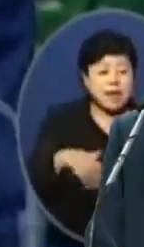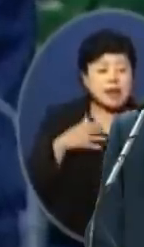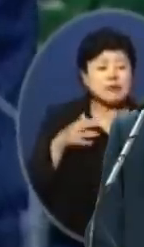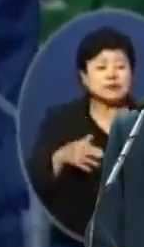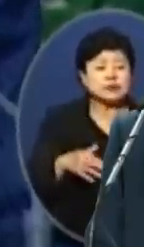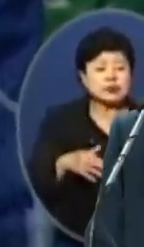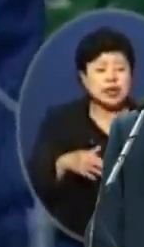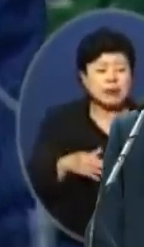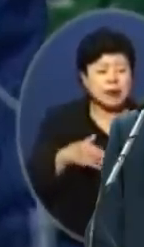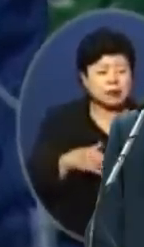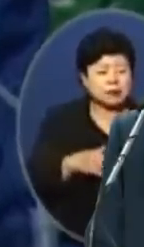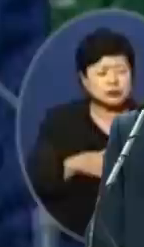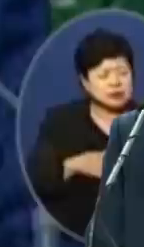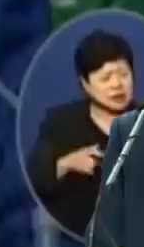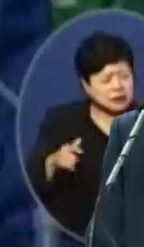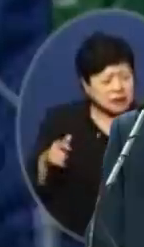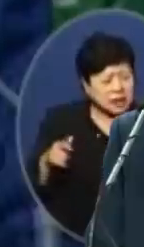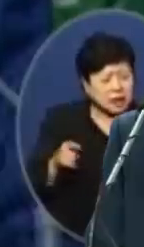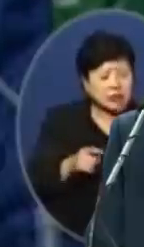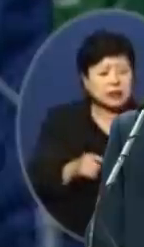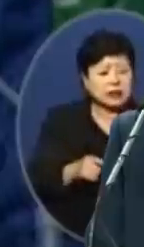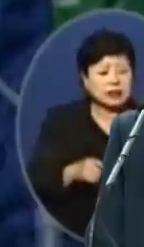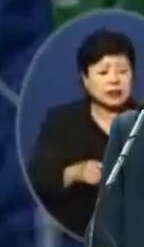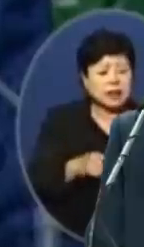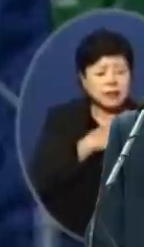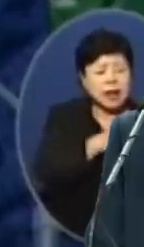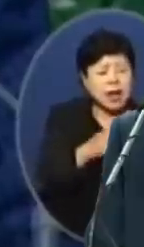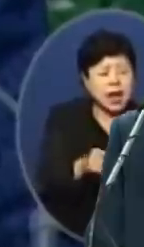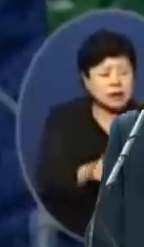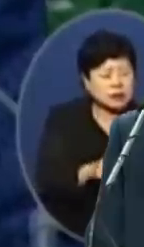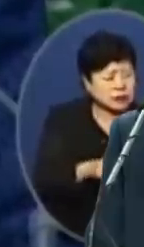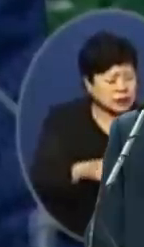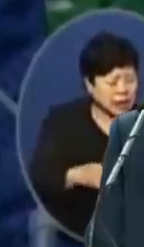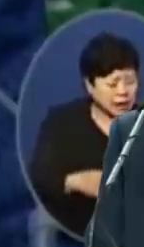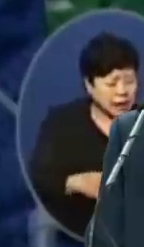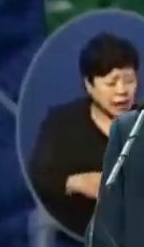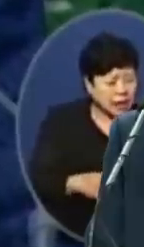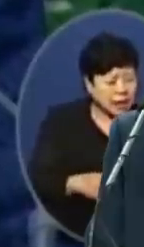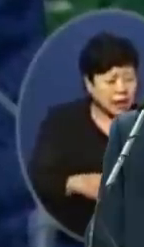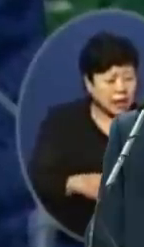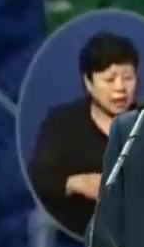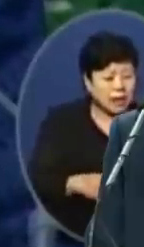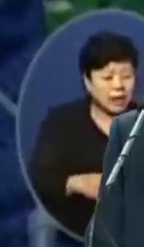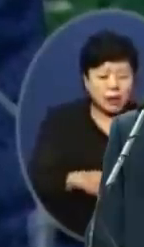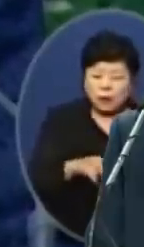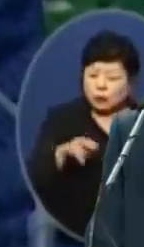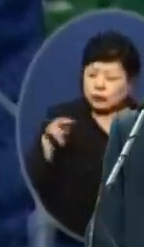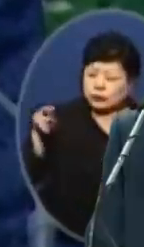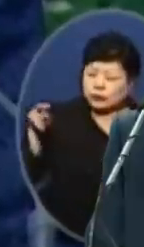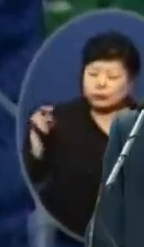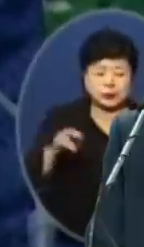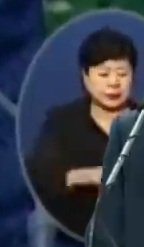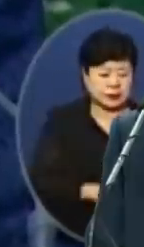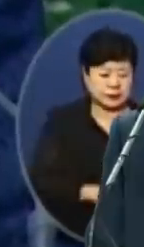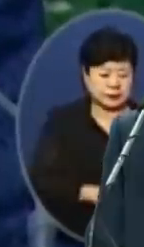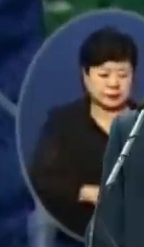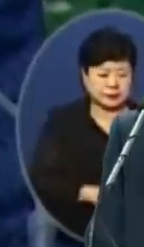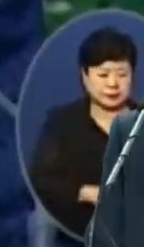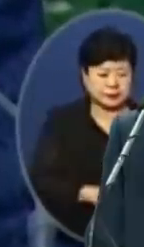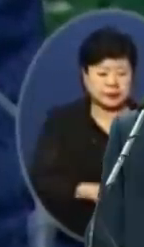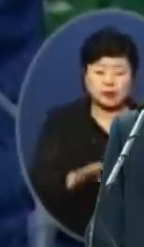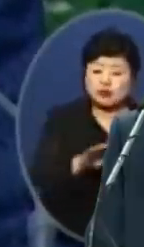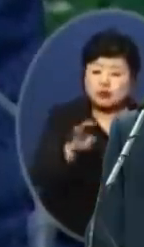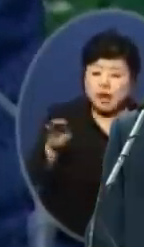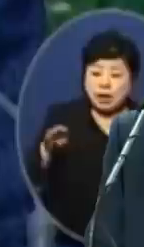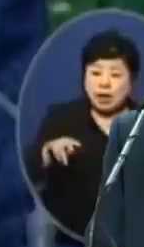부느냐 안 부느냐 어떻게 방 안에서 압니까? 방 안에서 바람이 어디로 부는지 모르지 않아요? 그러나 창